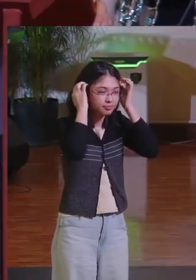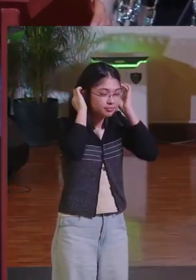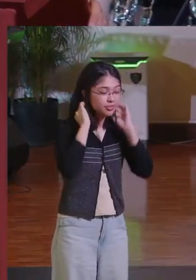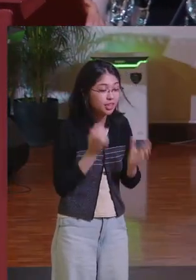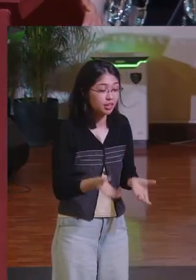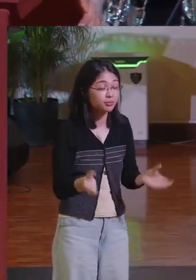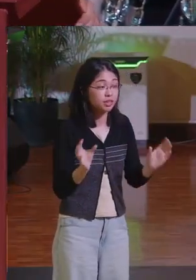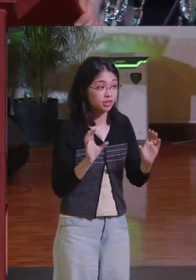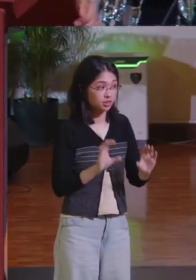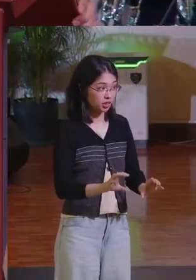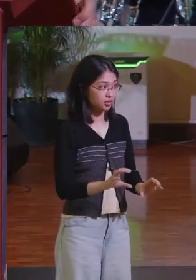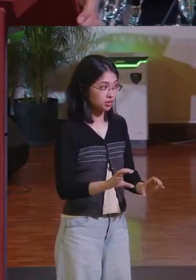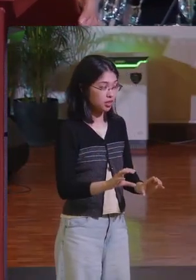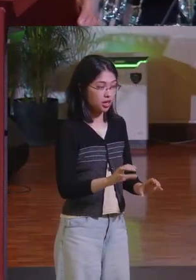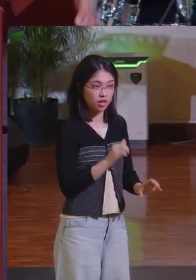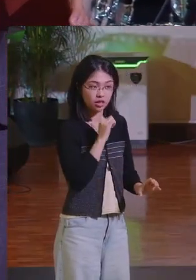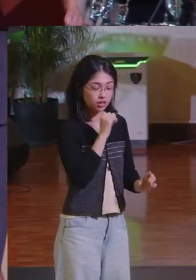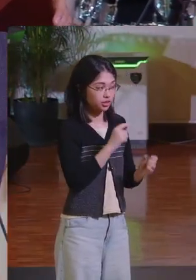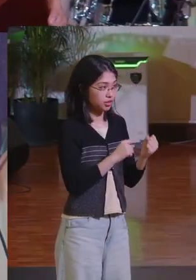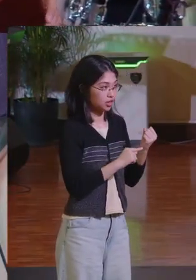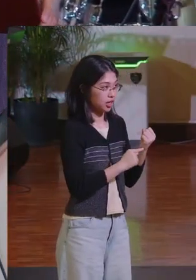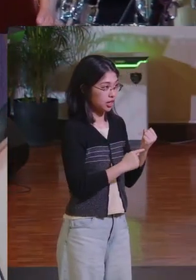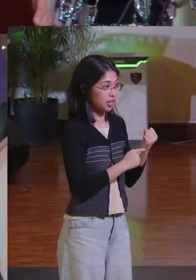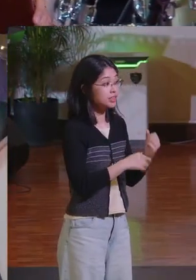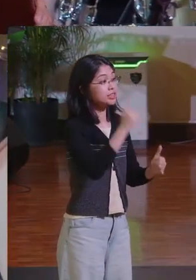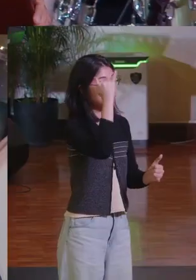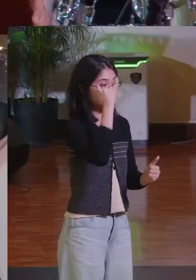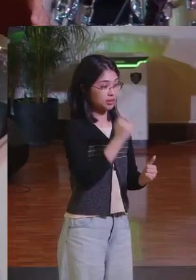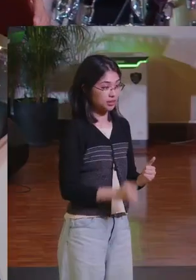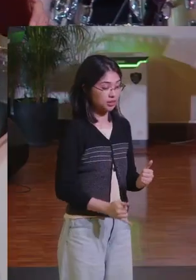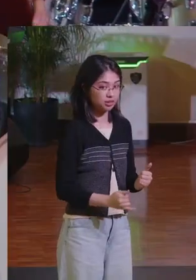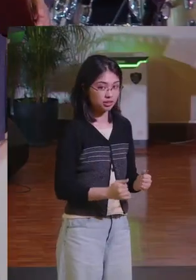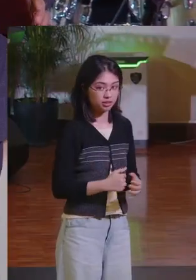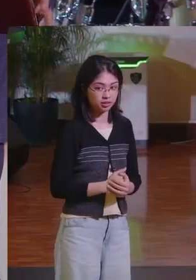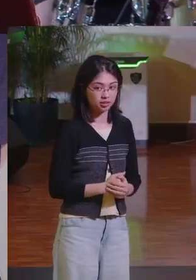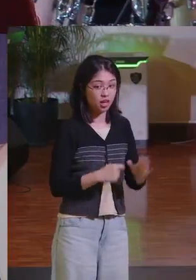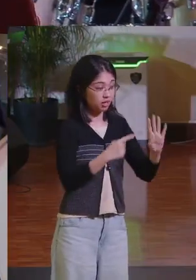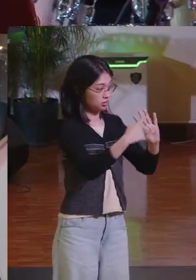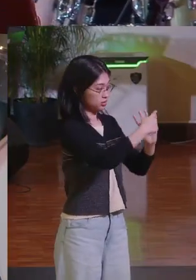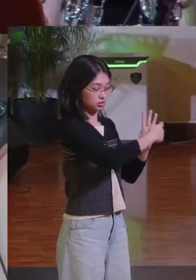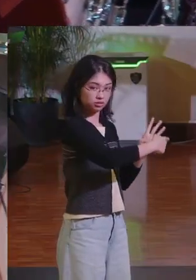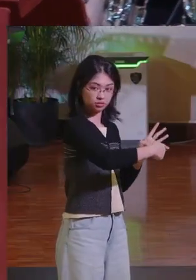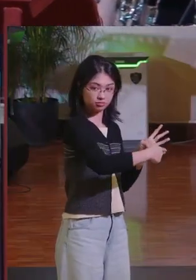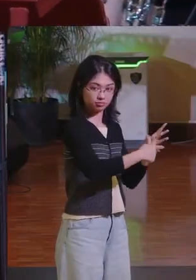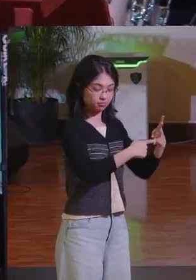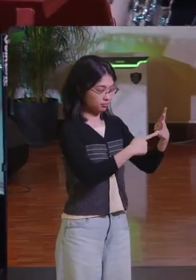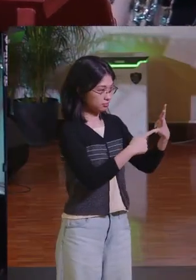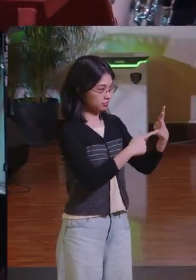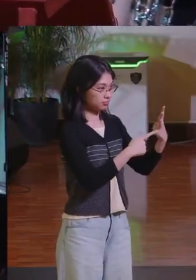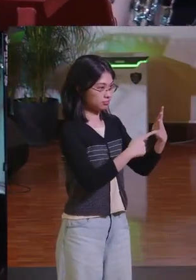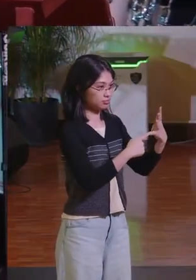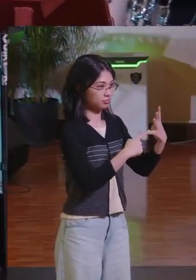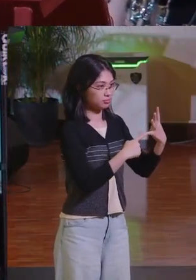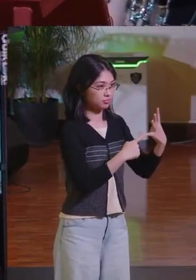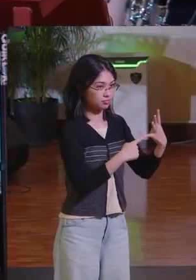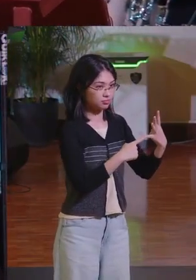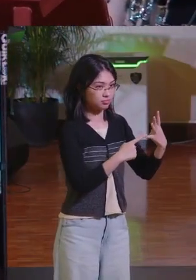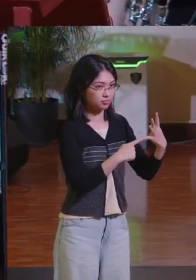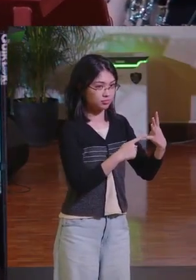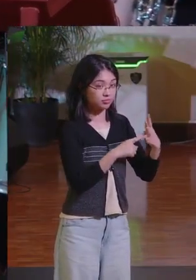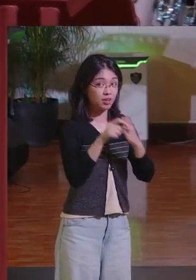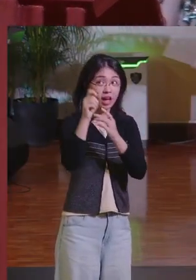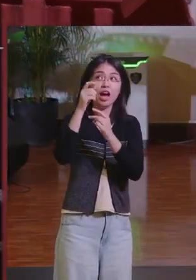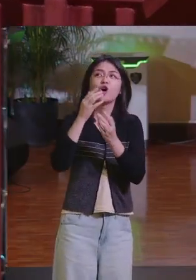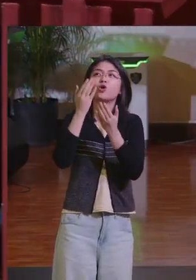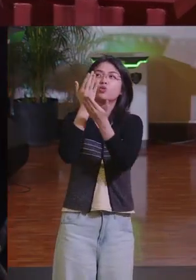po, ay hindi po yan ang simula. Yan ang huli. Mala sa atin po, nagsisimula tayo sa mga signs. Bigyan niyo ako ng sign, Lord.